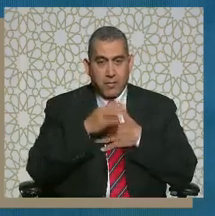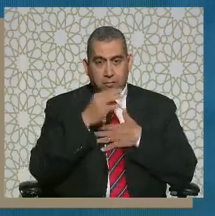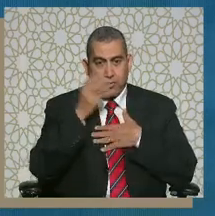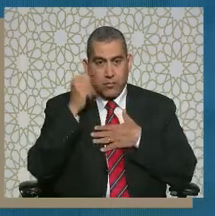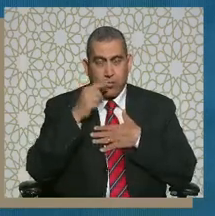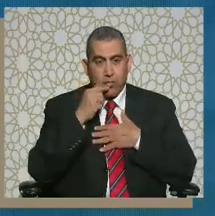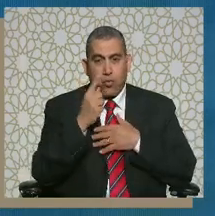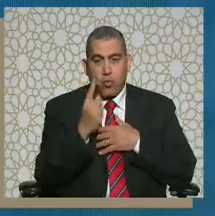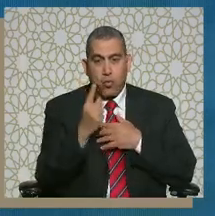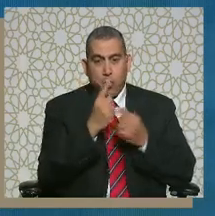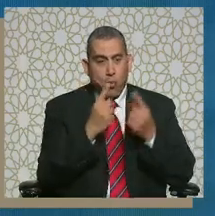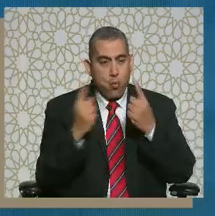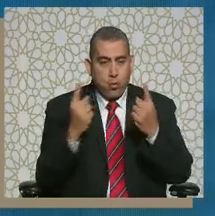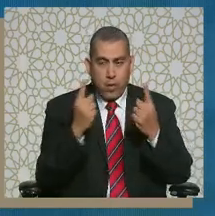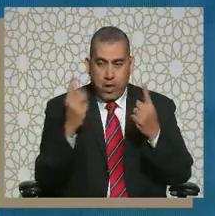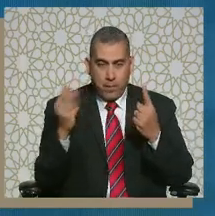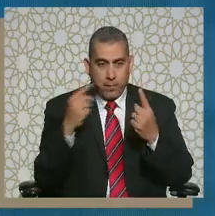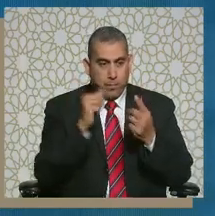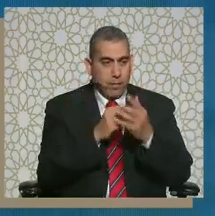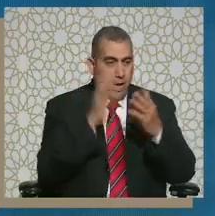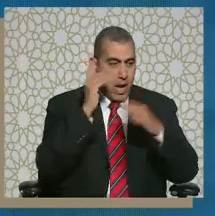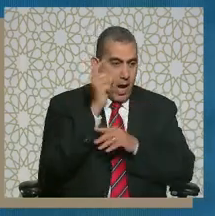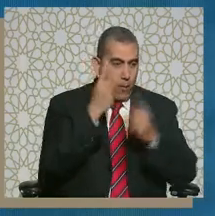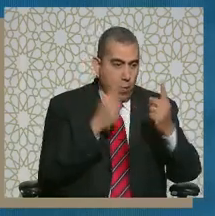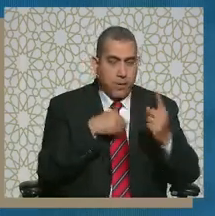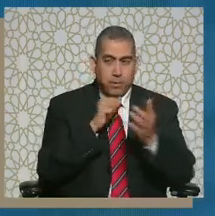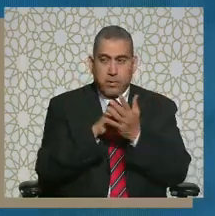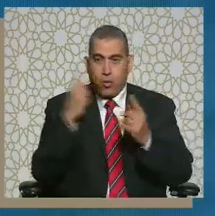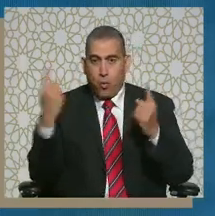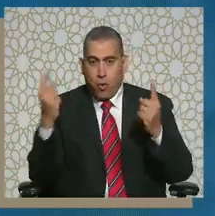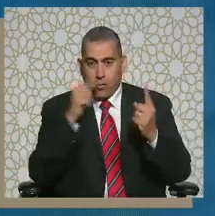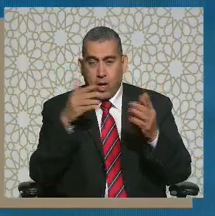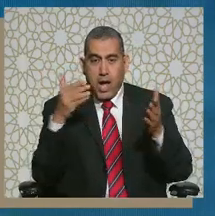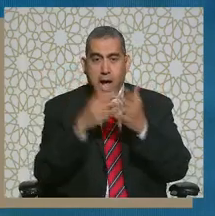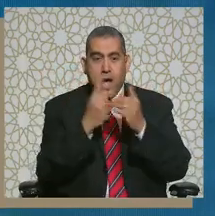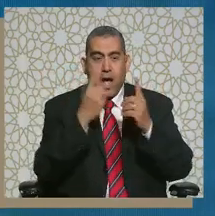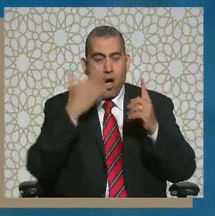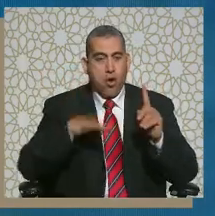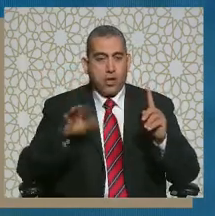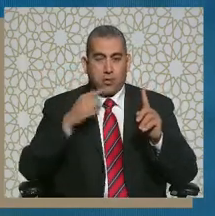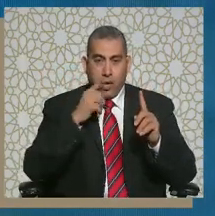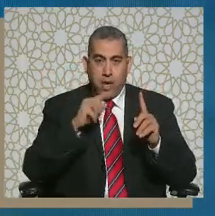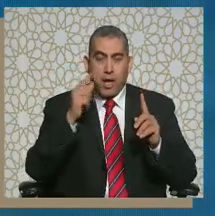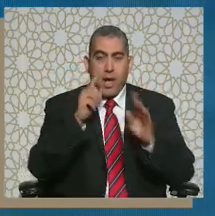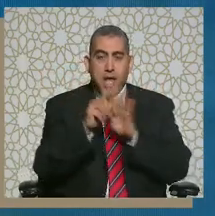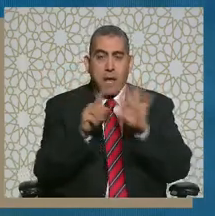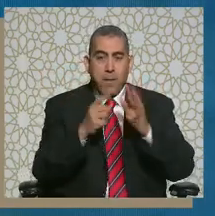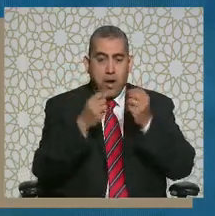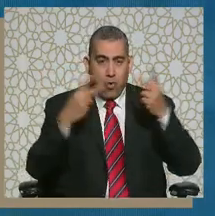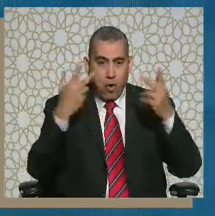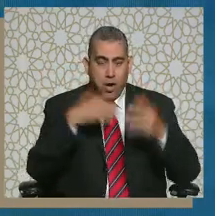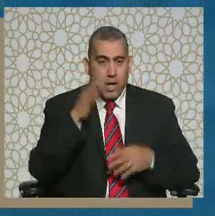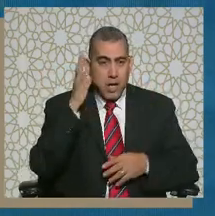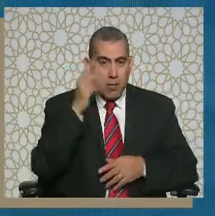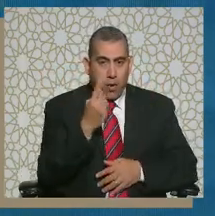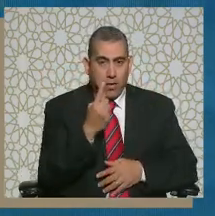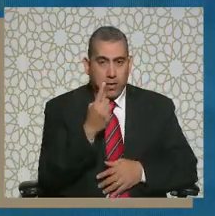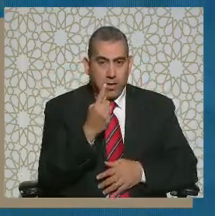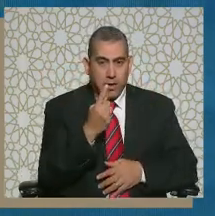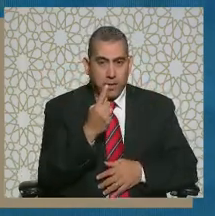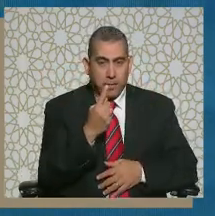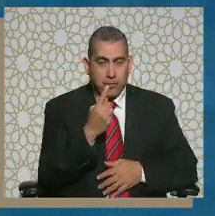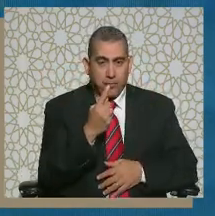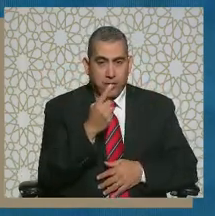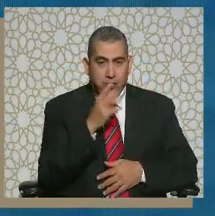لا وتراني في ليله ويكون اخر الصلاه وتر كمان ان هو لما الامام يخلص يجيب ركعه وبكده